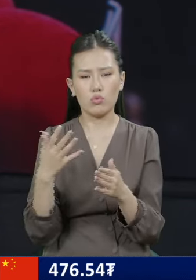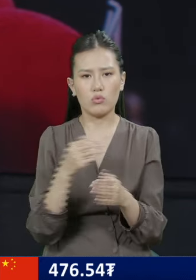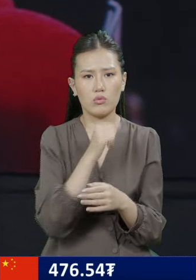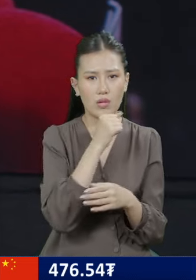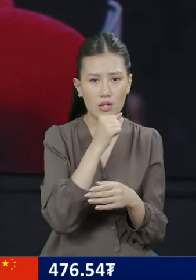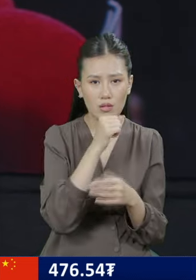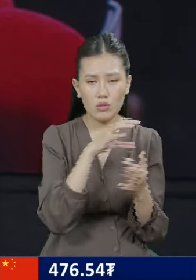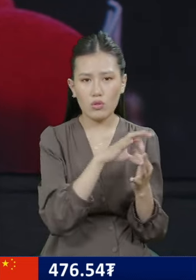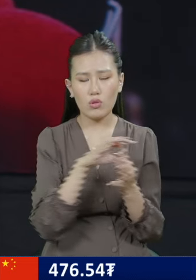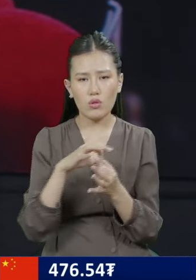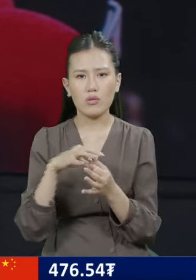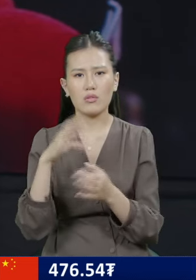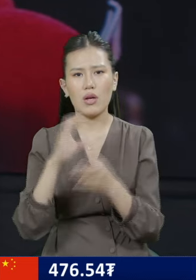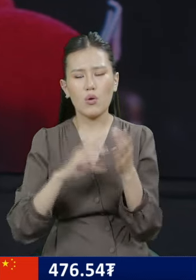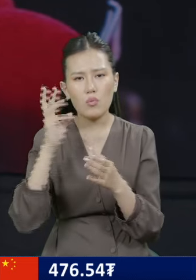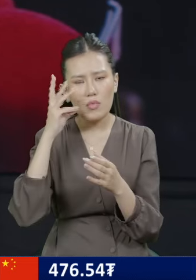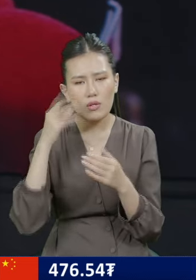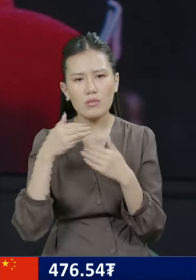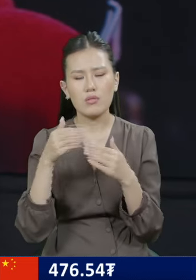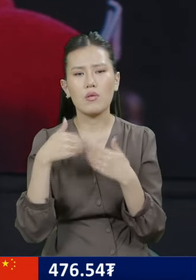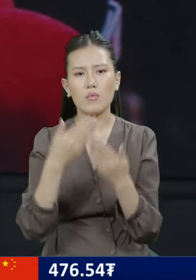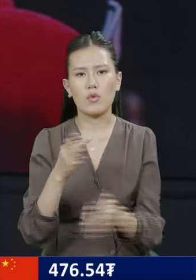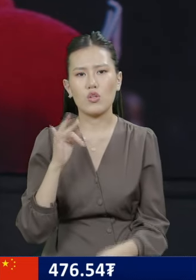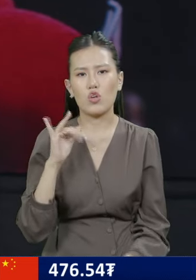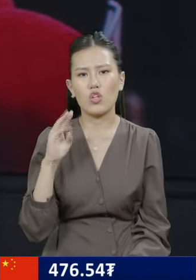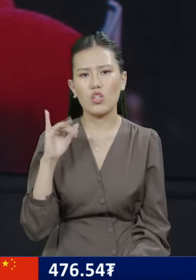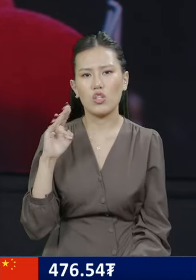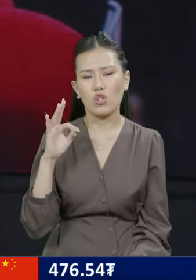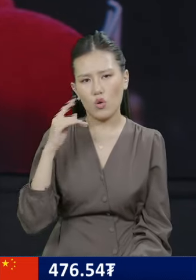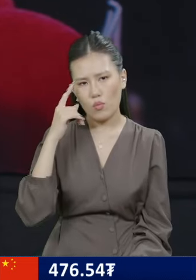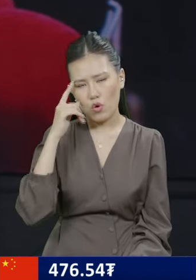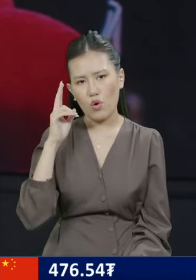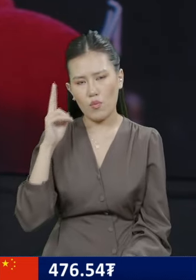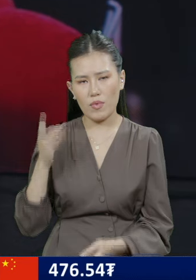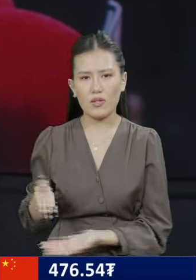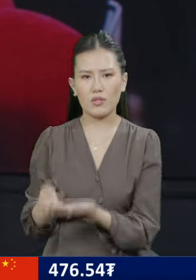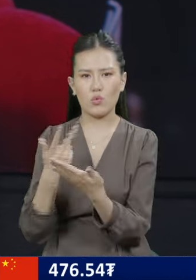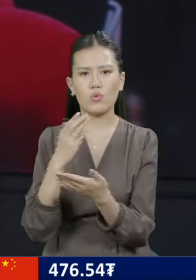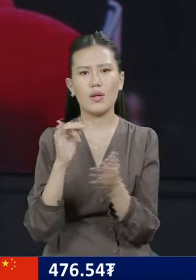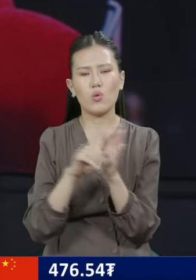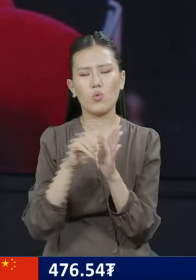боловсролыг нэмэгдүүлэх зорилготой бөгөөд Rio Tinto Монгол компани дэмжлэгтэйгээр 3 сарын хугацаанд үргэлжлэх юм байна.